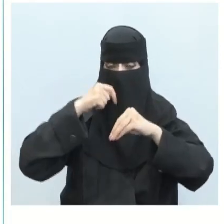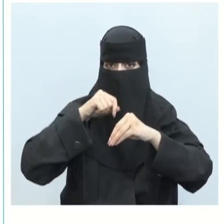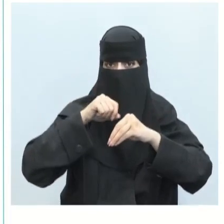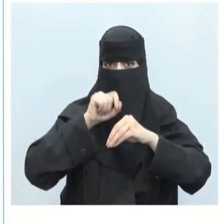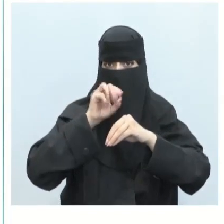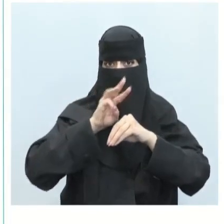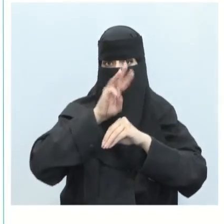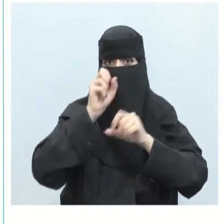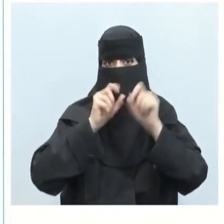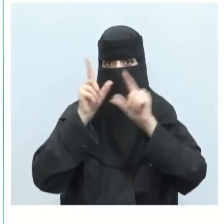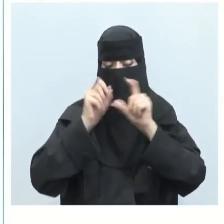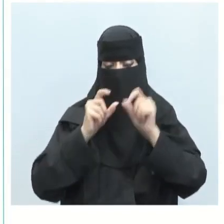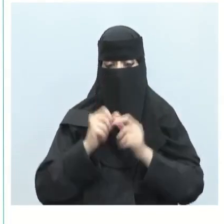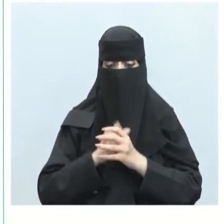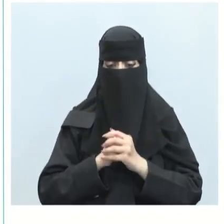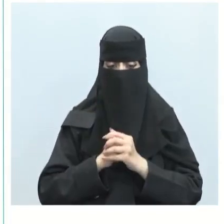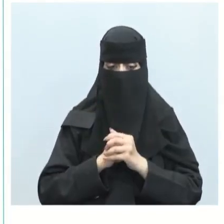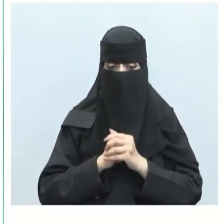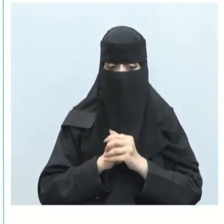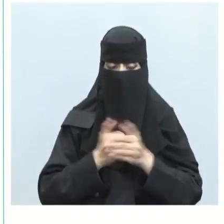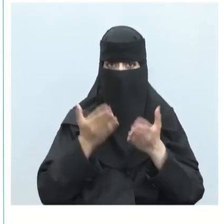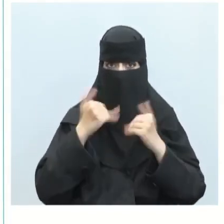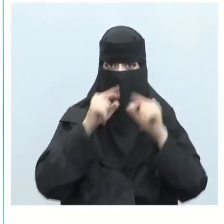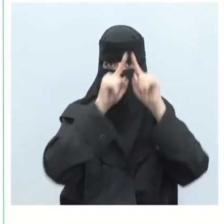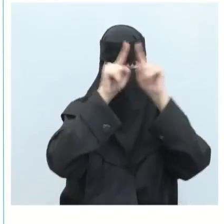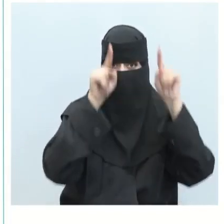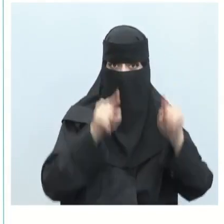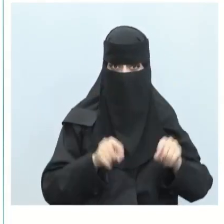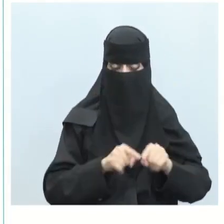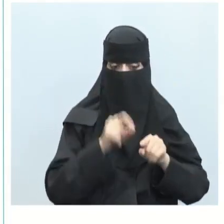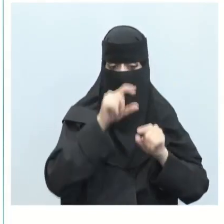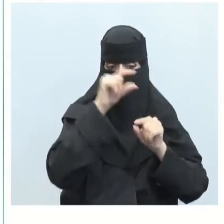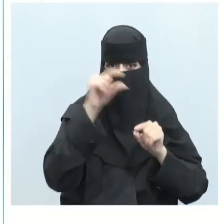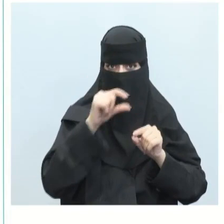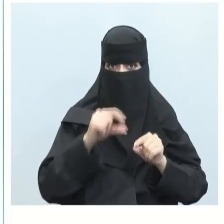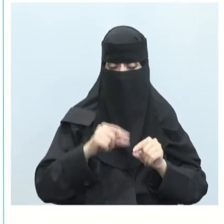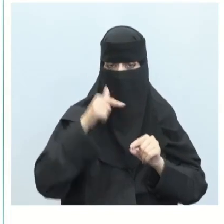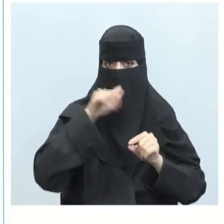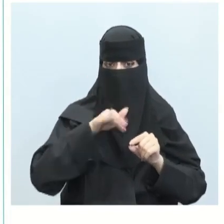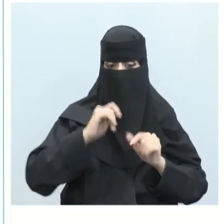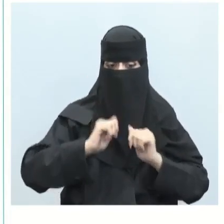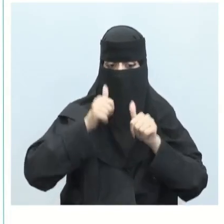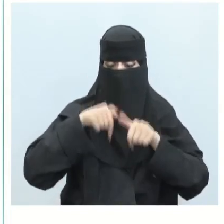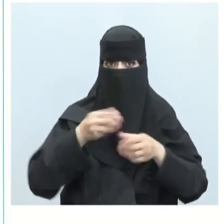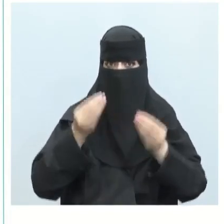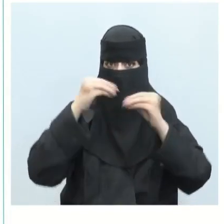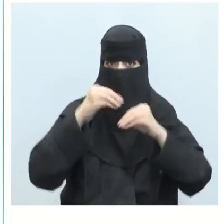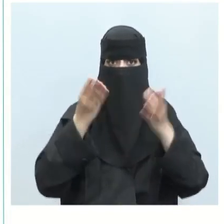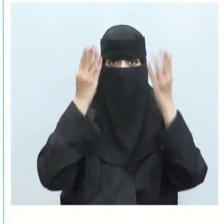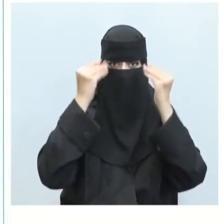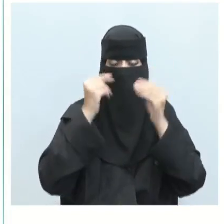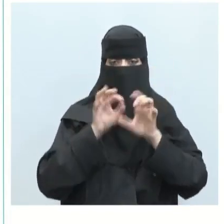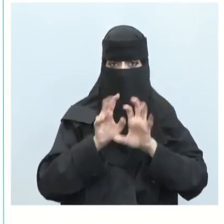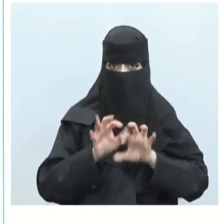ان كونكشن بعد الضغط عليها ستظهر لنا هذه الشاشه التي سنقوم بتعبئه البيانات